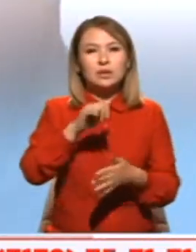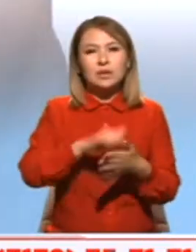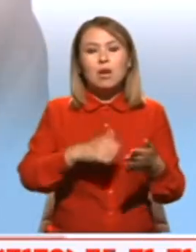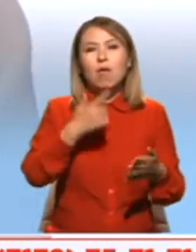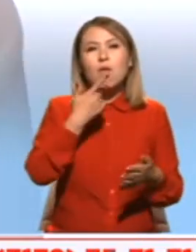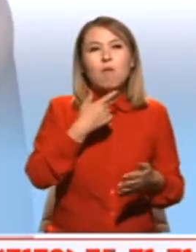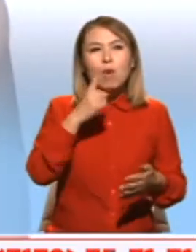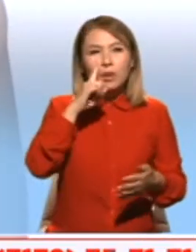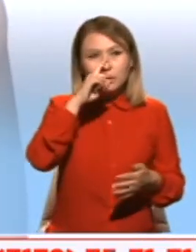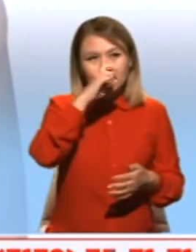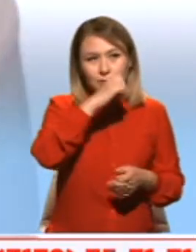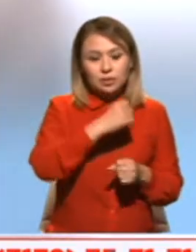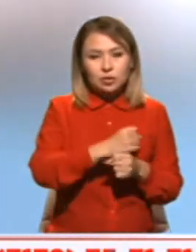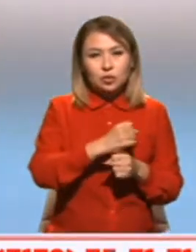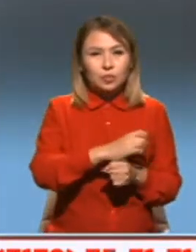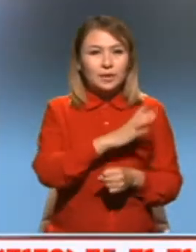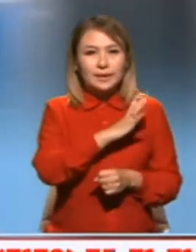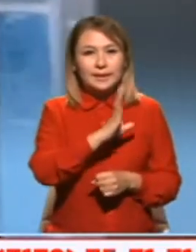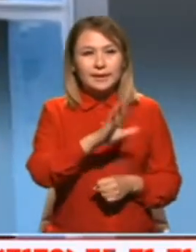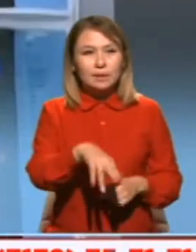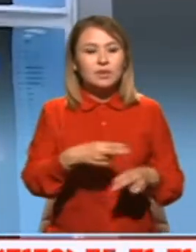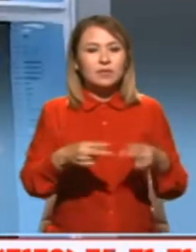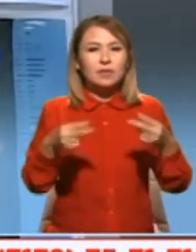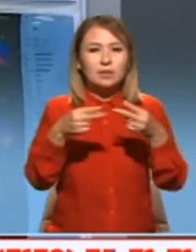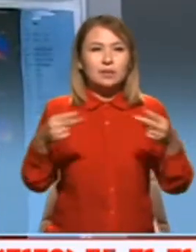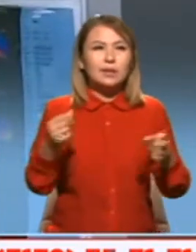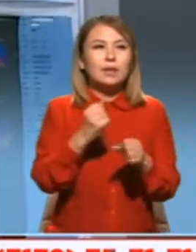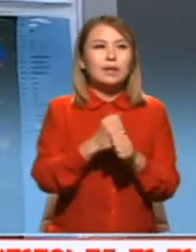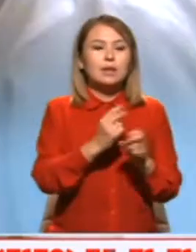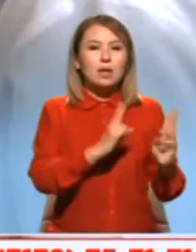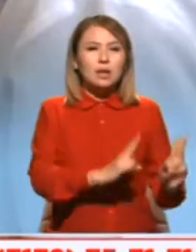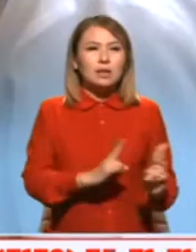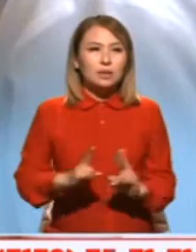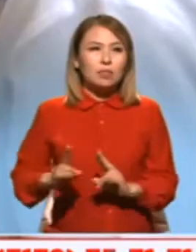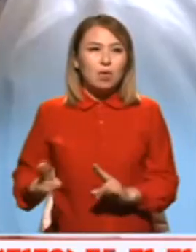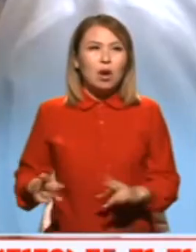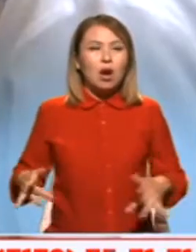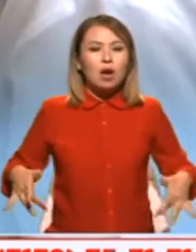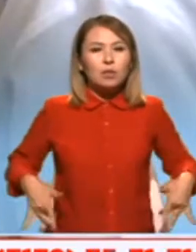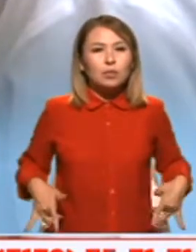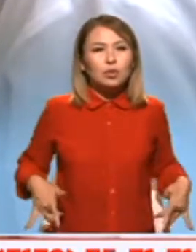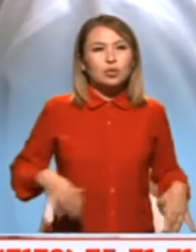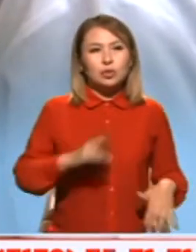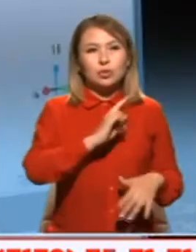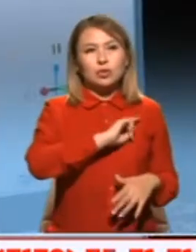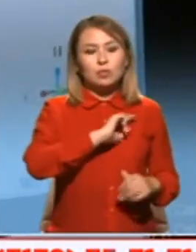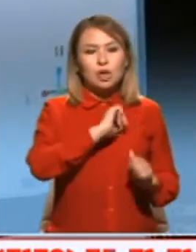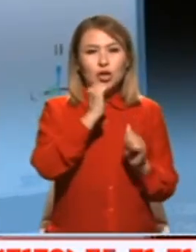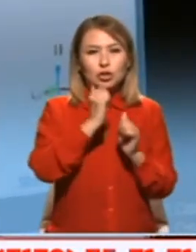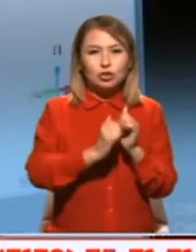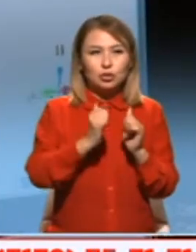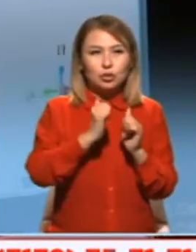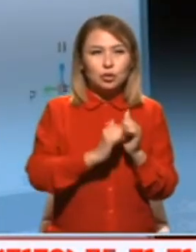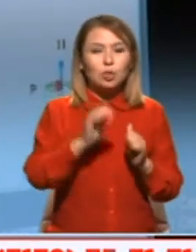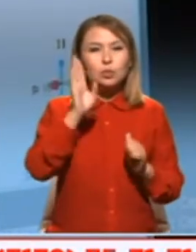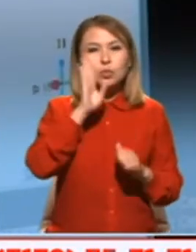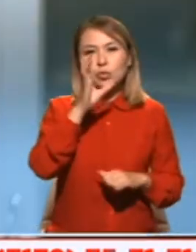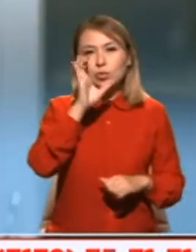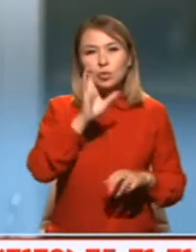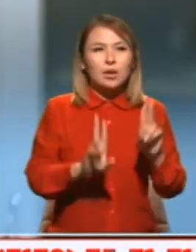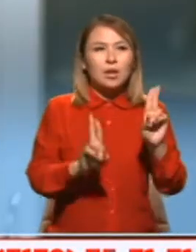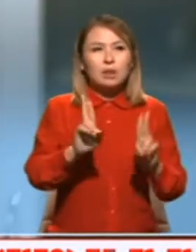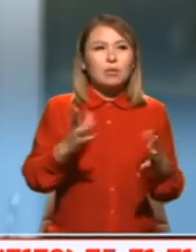қышқылдық дәрежесін арттырмау үшін сілтілік тепе-теңдікті реттеп отырады. Ал бүйректің жұмысына біздің күнделікті су ішу тәртібі қалай әсер